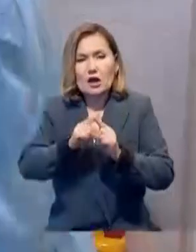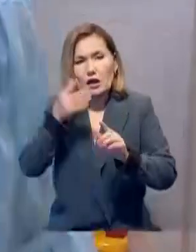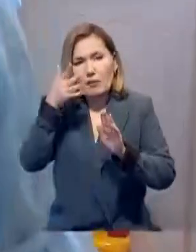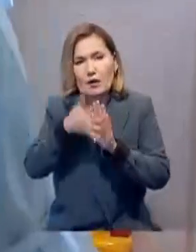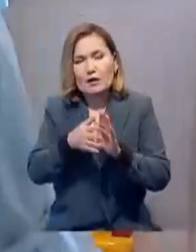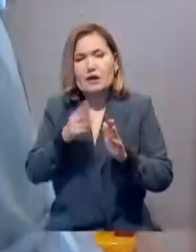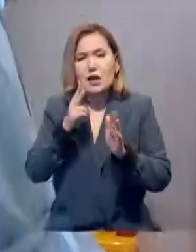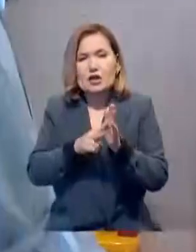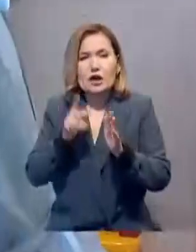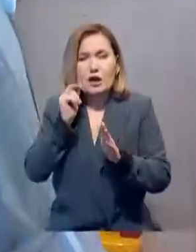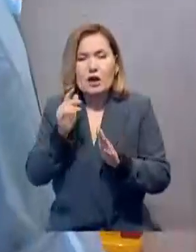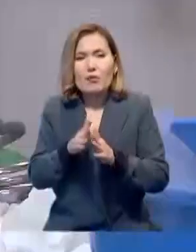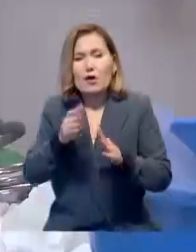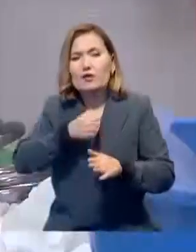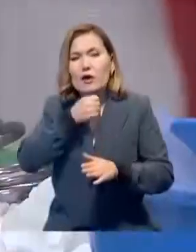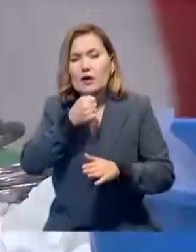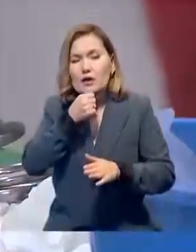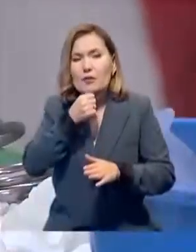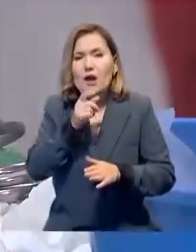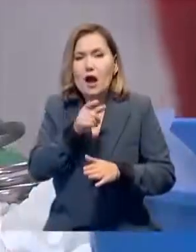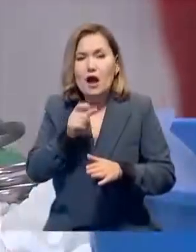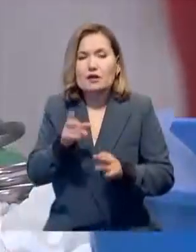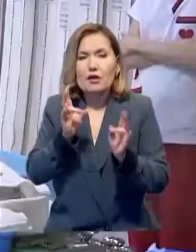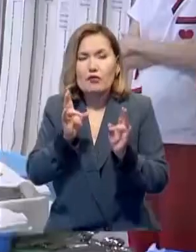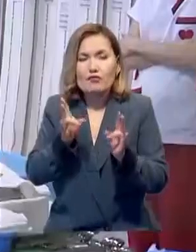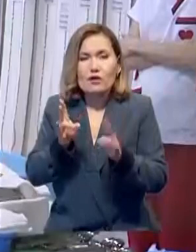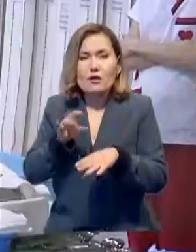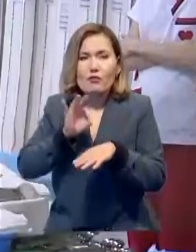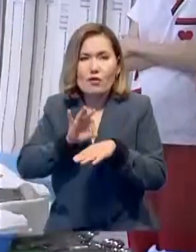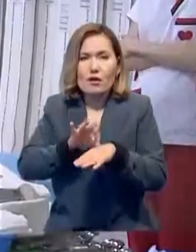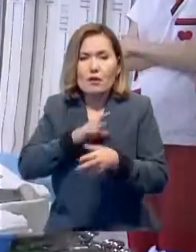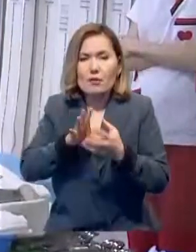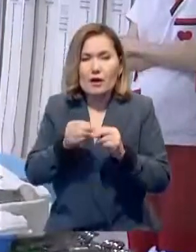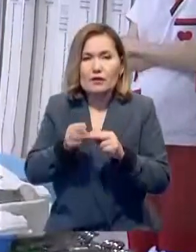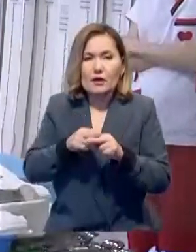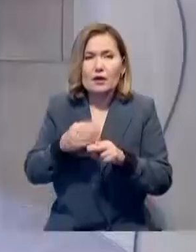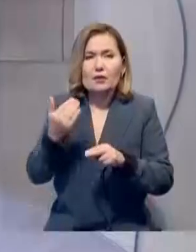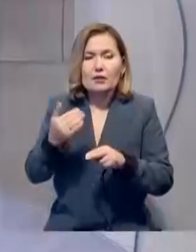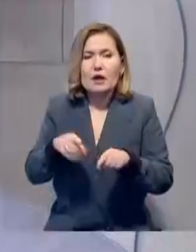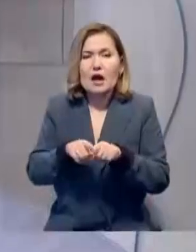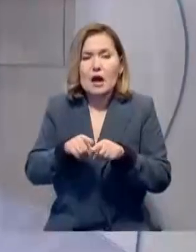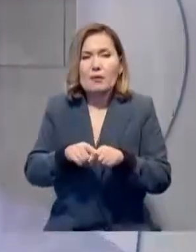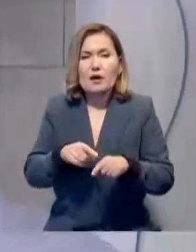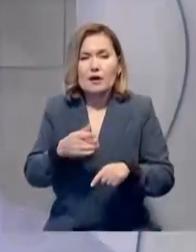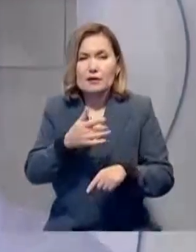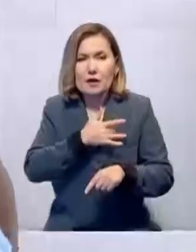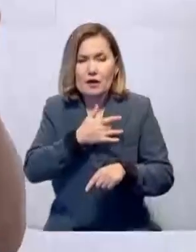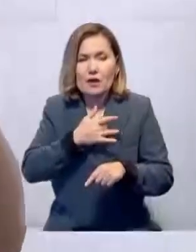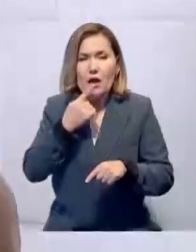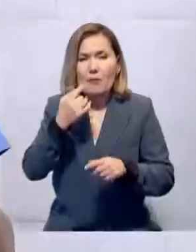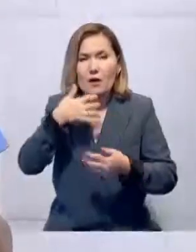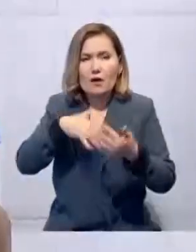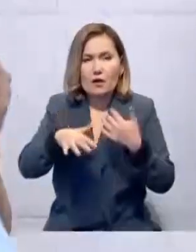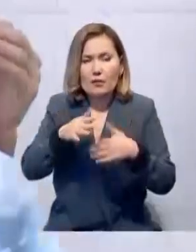әдетте 70 жастан асқан қарт адамдар зардап шегеді. Аурудың нәтижесінде қолқа тартылады. Осылайша ағзадағы қалыпты қан